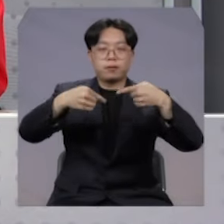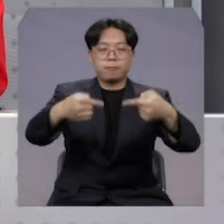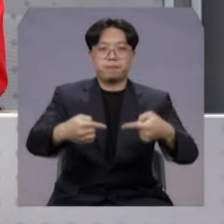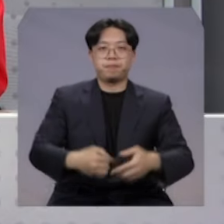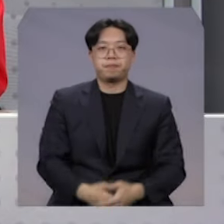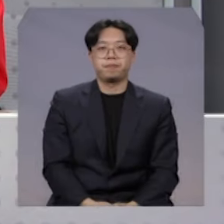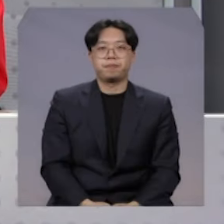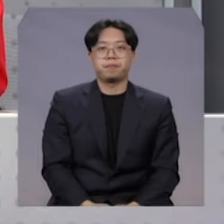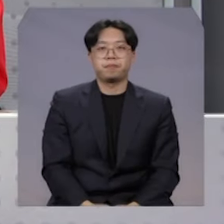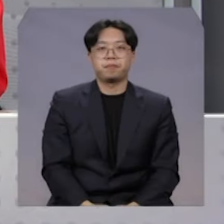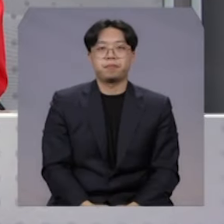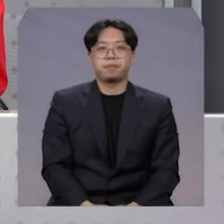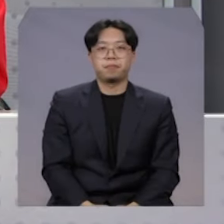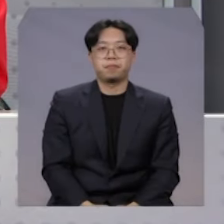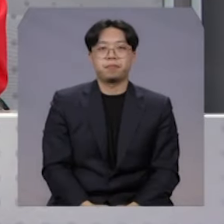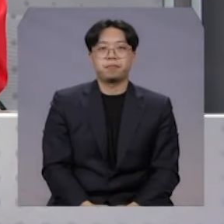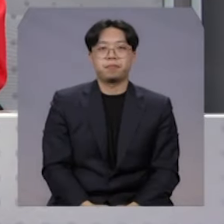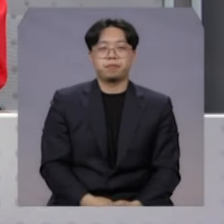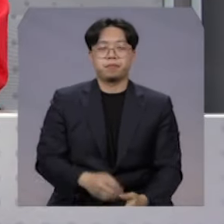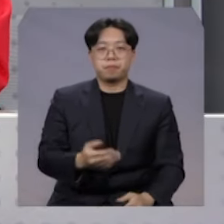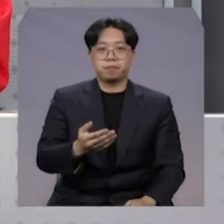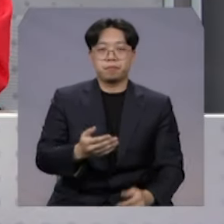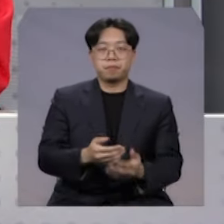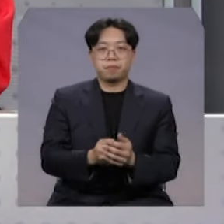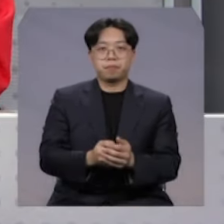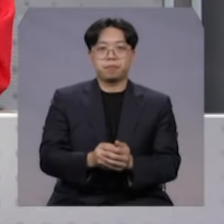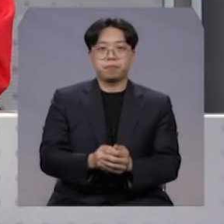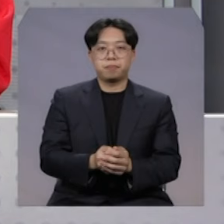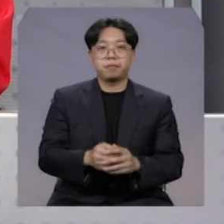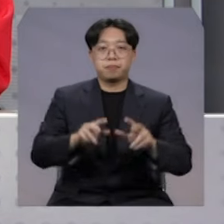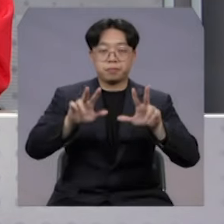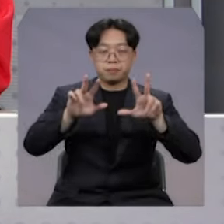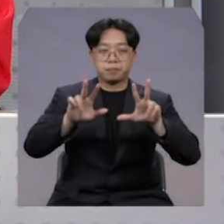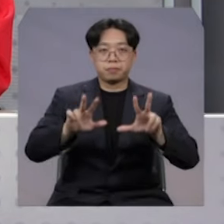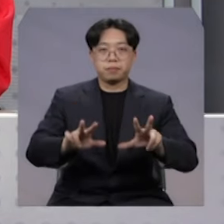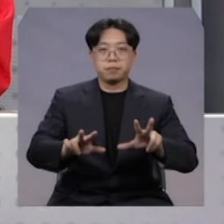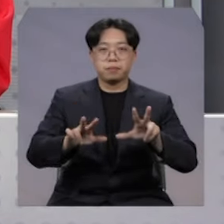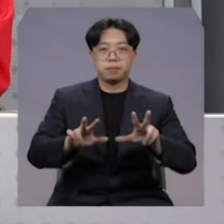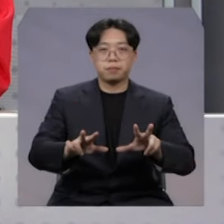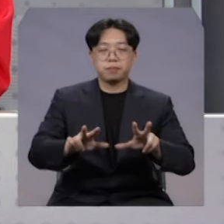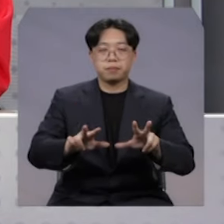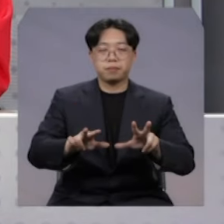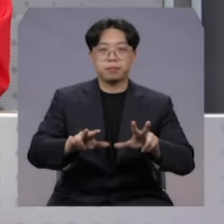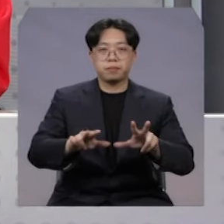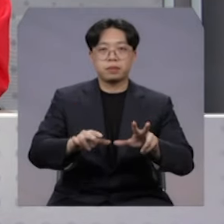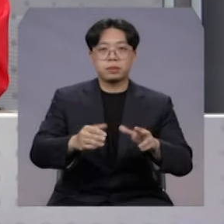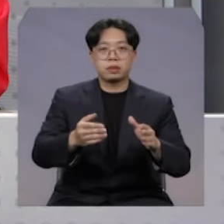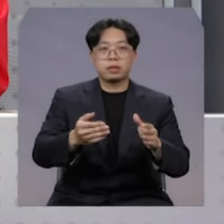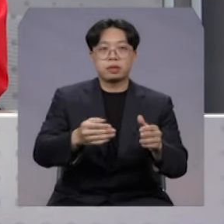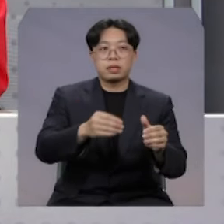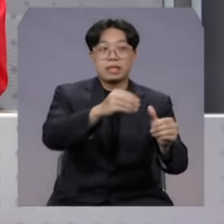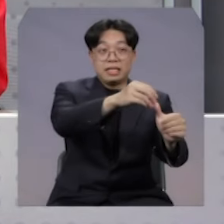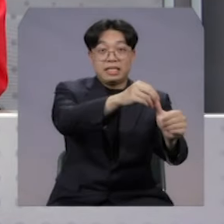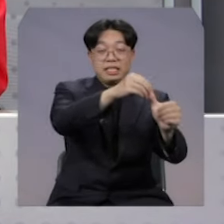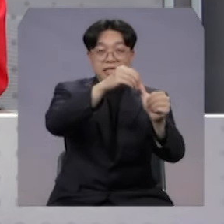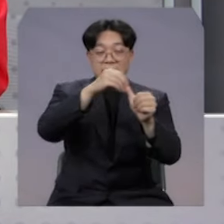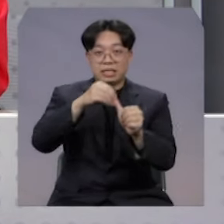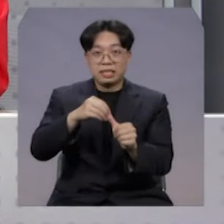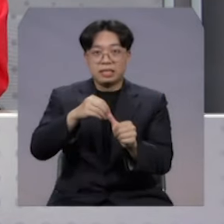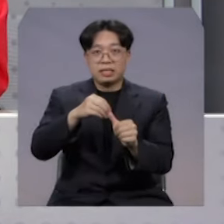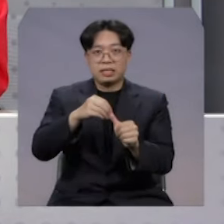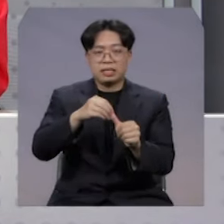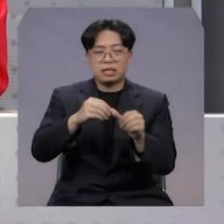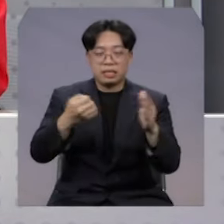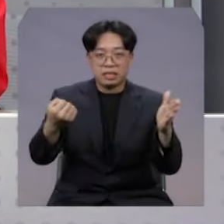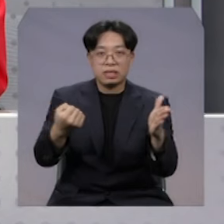맞죠. 결과가 네네, 그렇게 맞습니다. 나왔으니까요. 그렇게 그렇지만 해주신 거죠, 지금도 네. 영입인재이기 때문에 새로운 정치에 대한 열망이 엄청났기 때문이다.